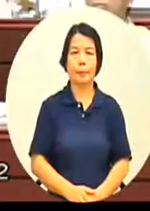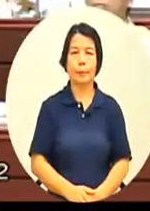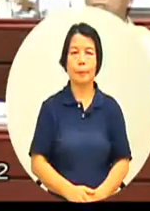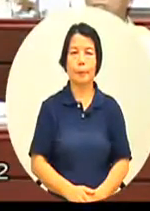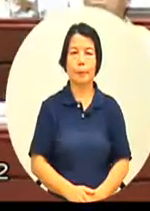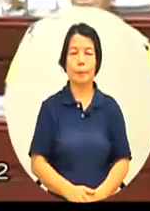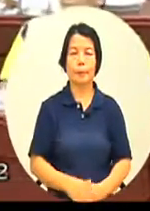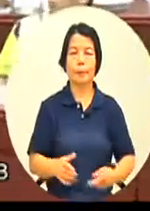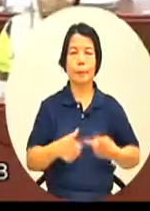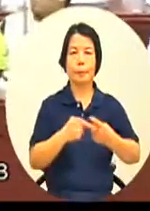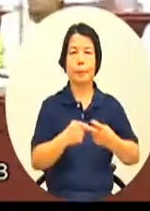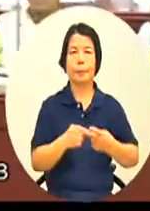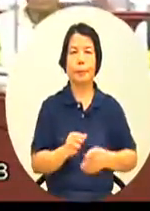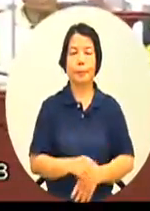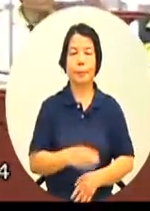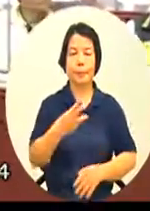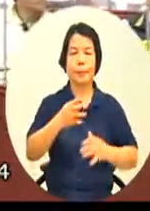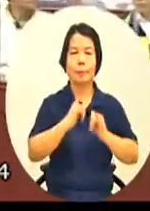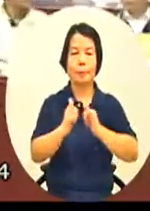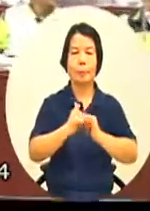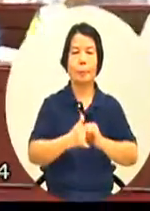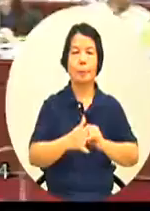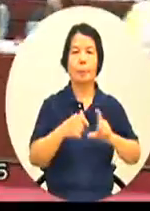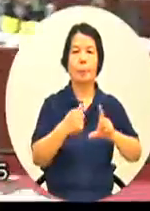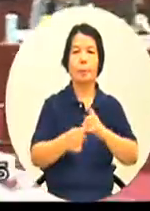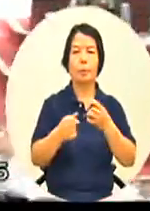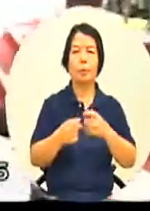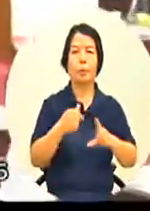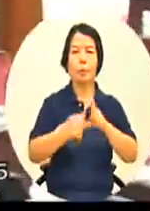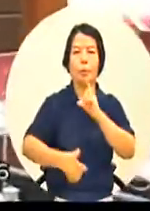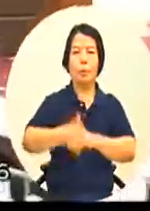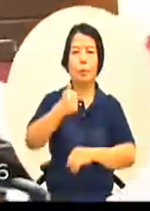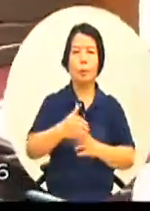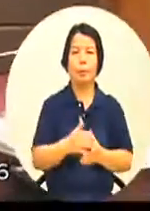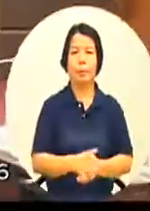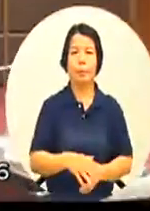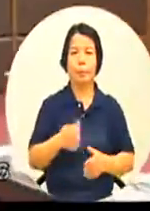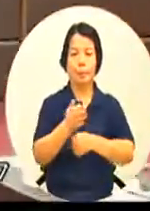那第二位是我们的三民区区长陈林秀陈区长。